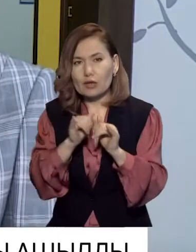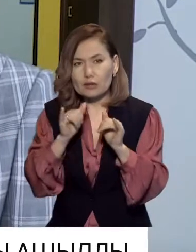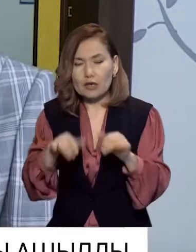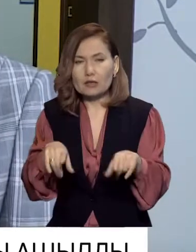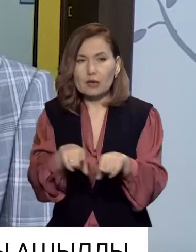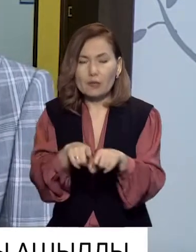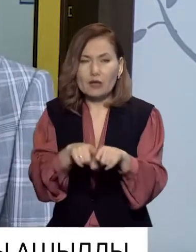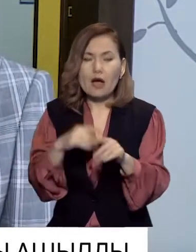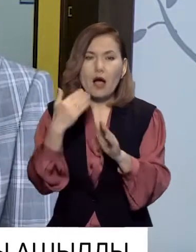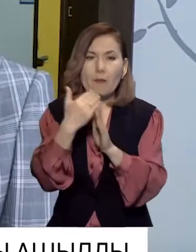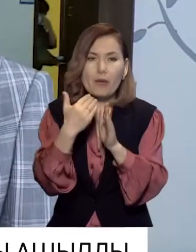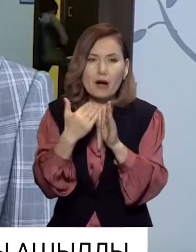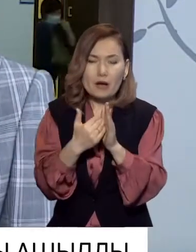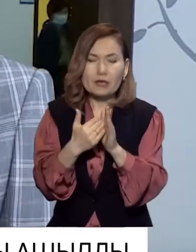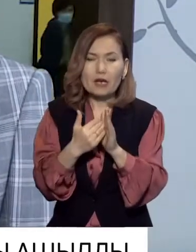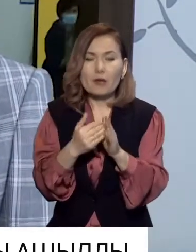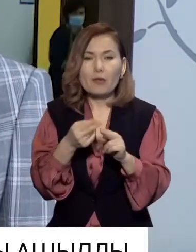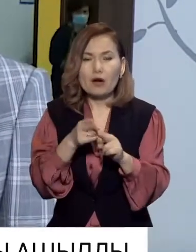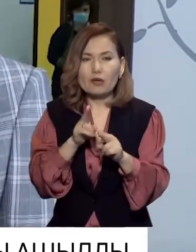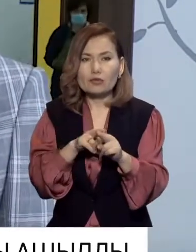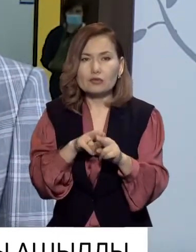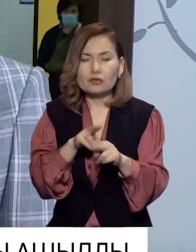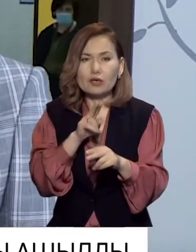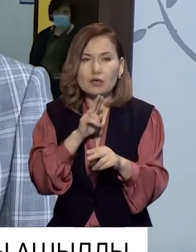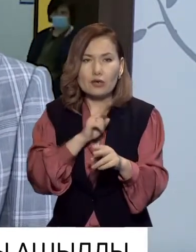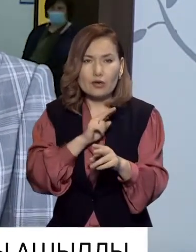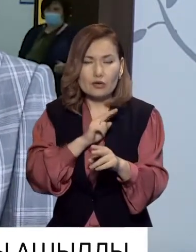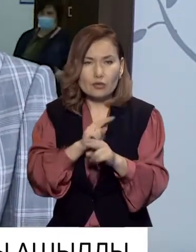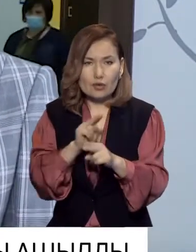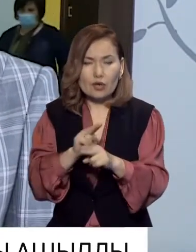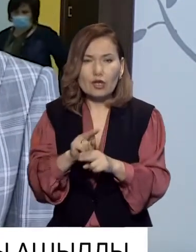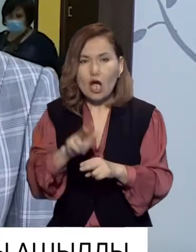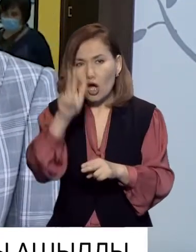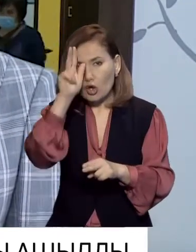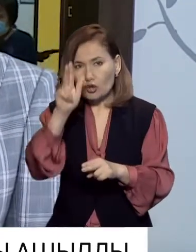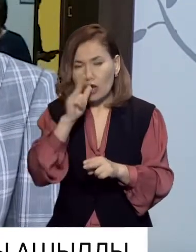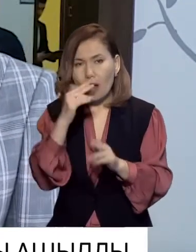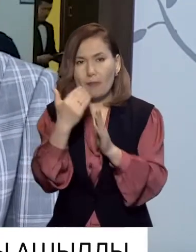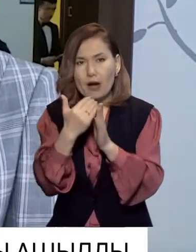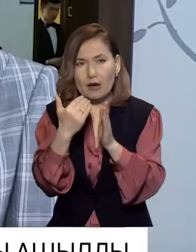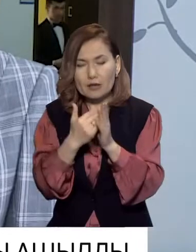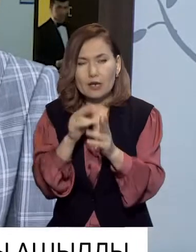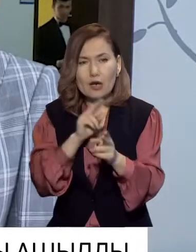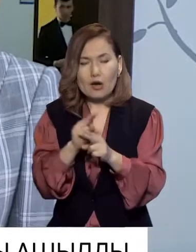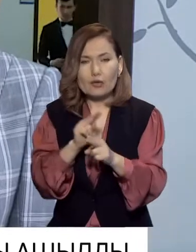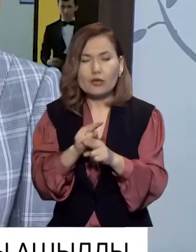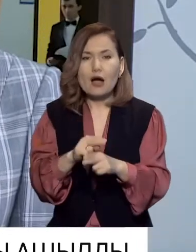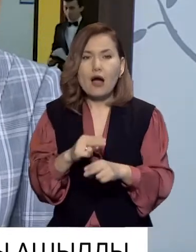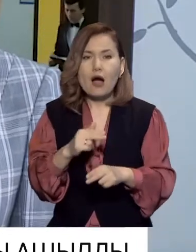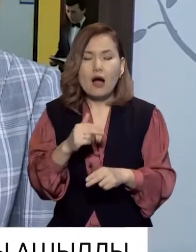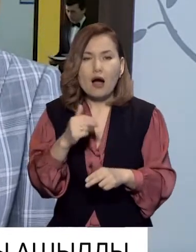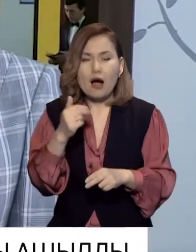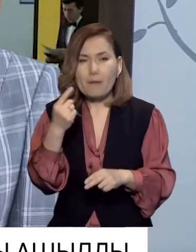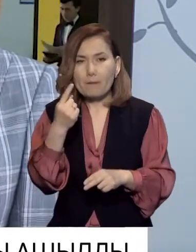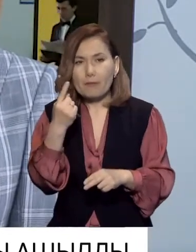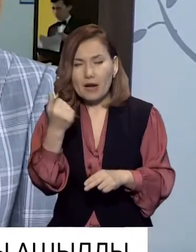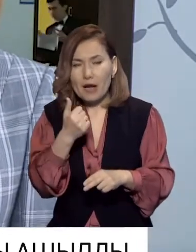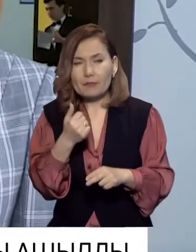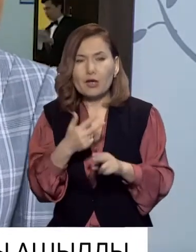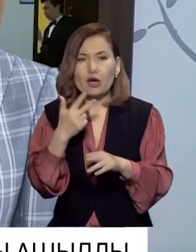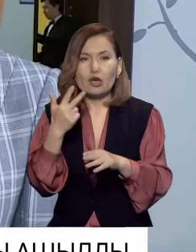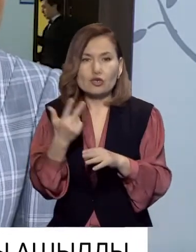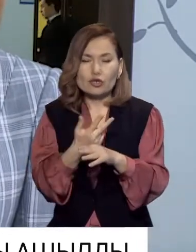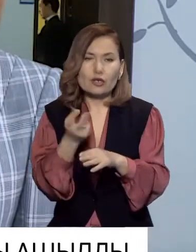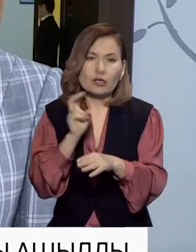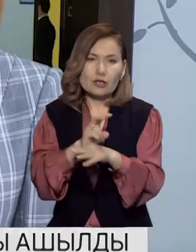дамыту. Бағдарламаның уақыты 3 ай, жаңағы аптасына 3 сабақ, айына 12